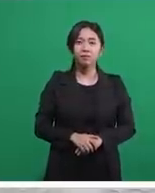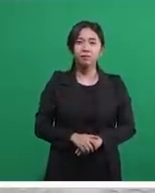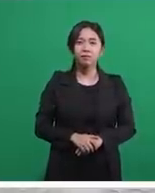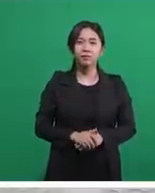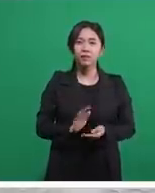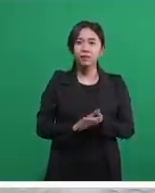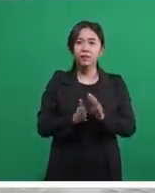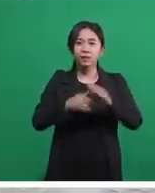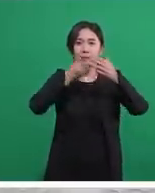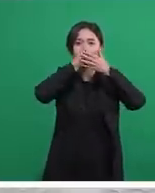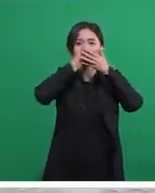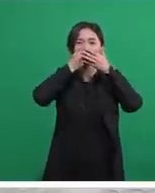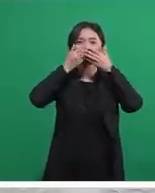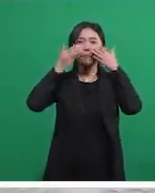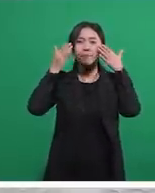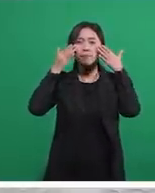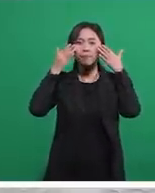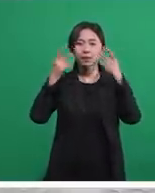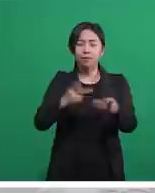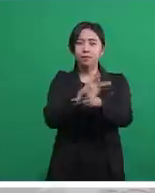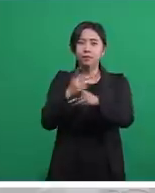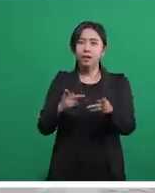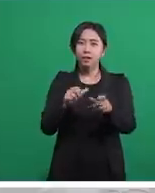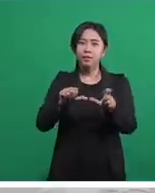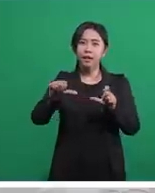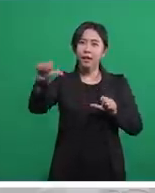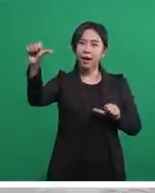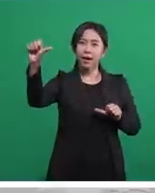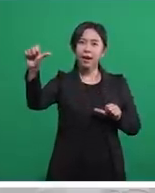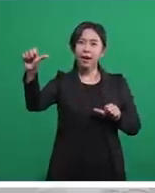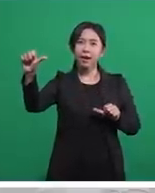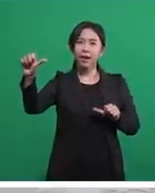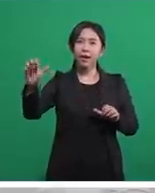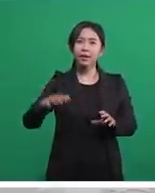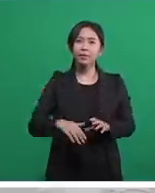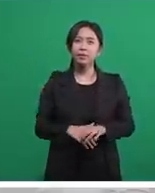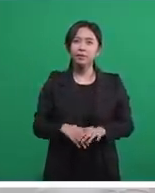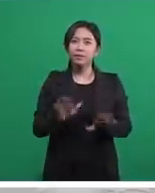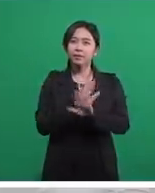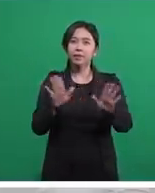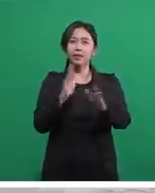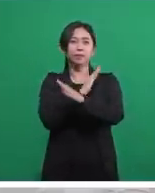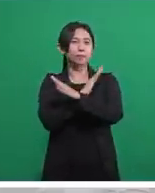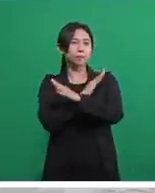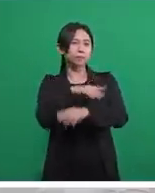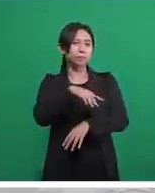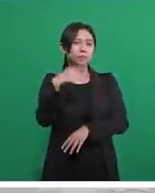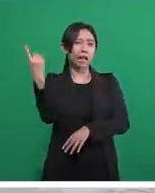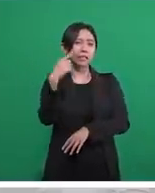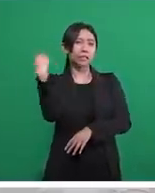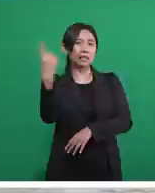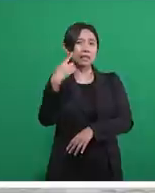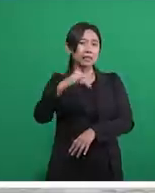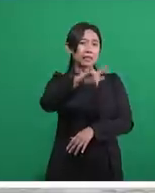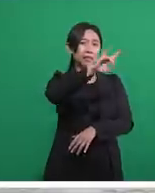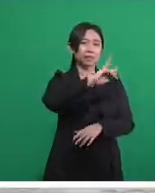Jadi memakai masker, menjaga jarak, menghindari kerumunan, mengurangi bepergian, mencuci tangan,